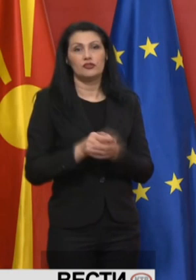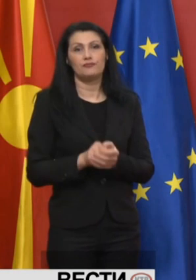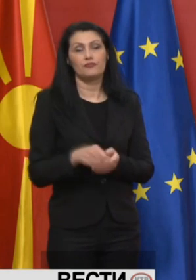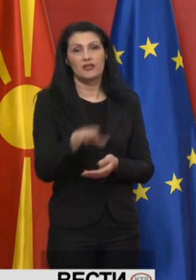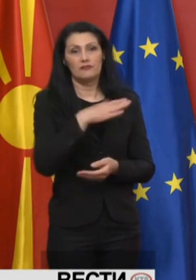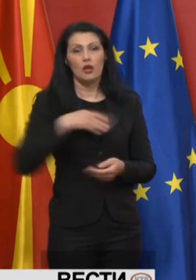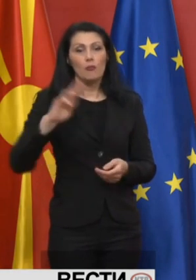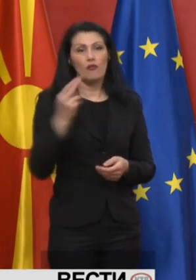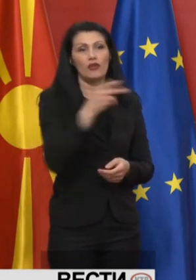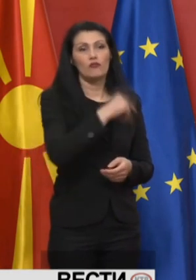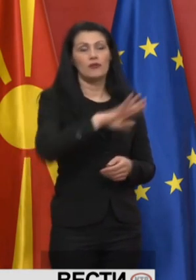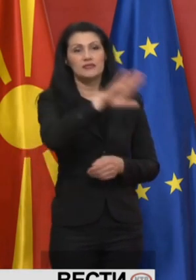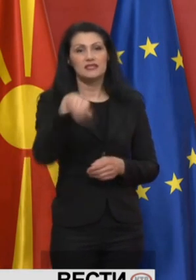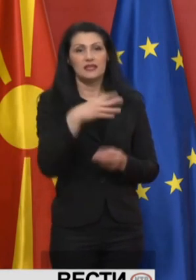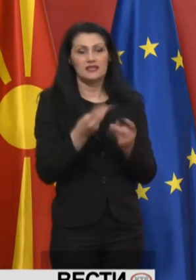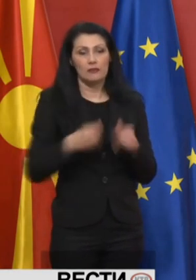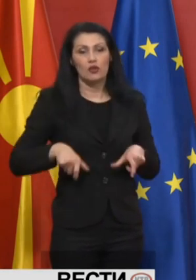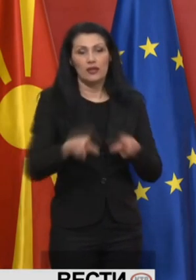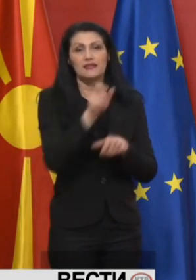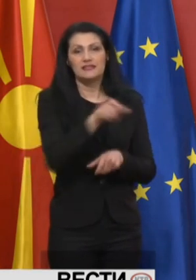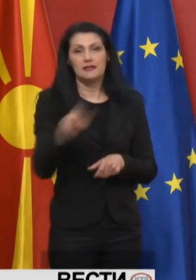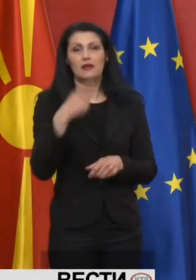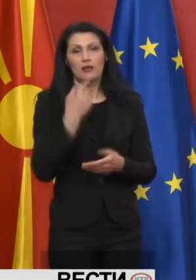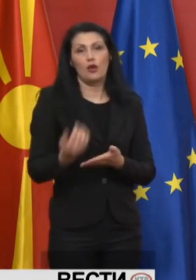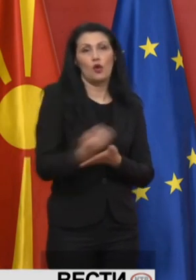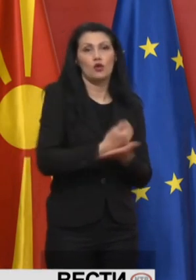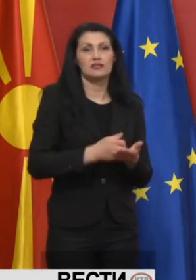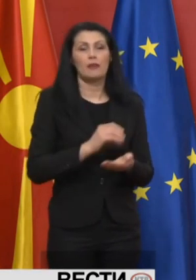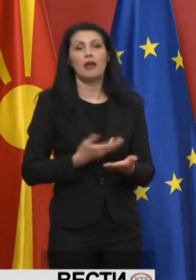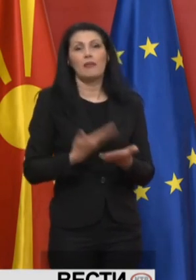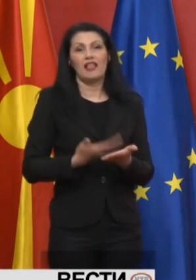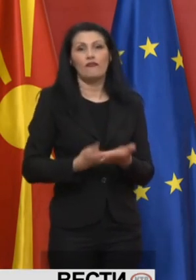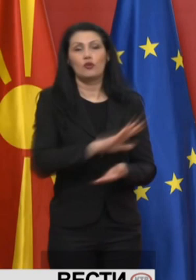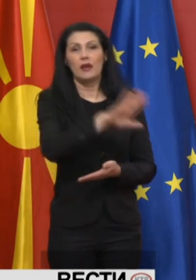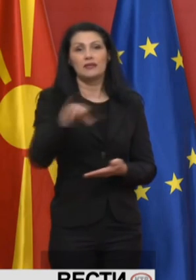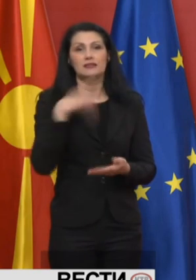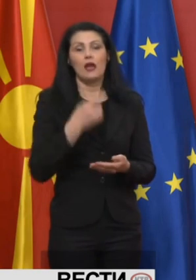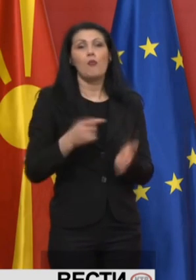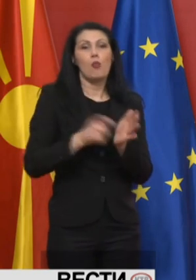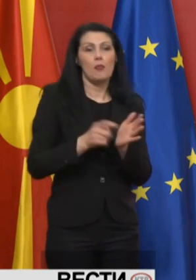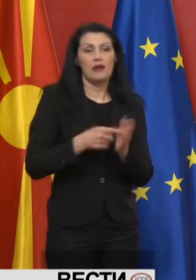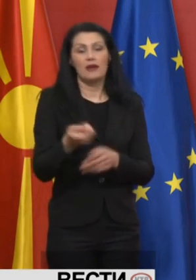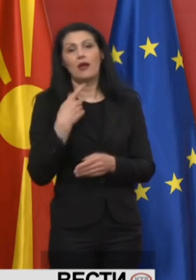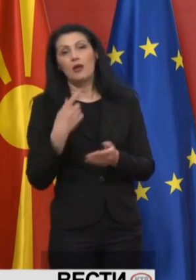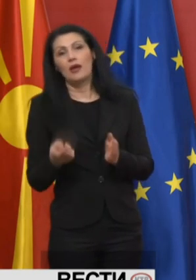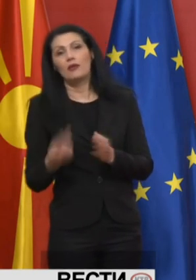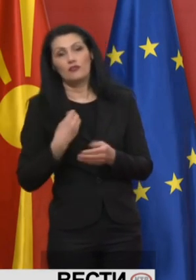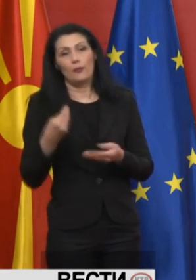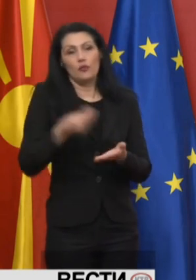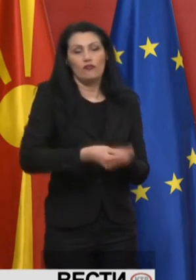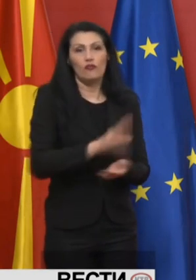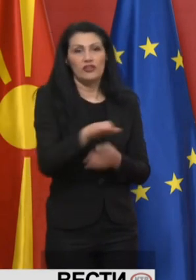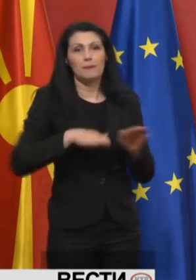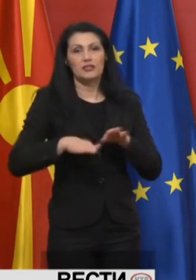Ги повикувам земјоделците да ја користат и платформата Понуда и побарувачка, што ја воведе Министерството